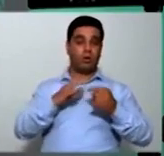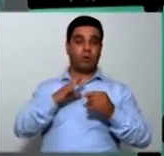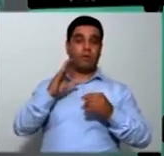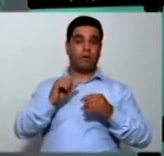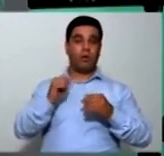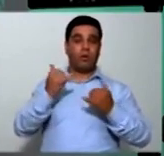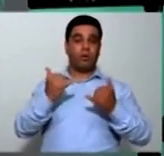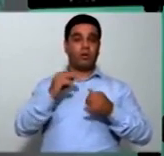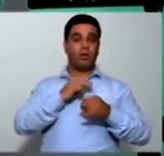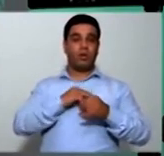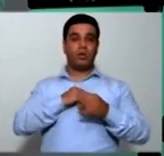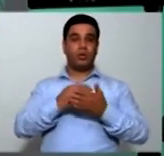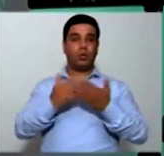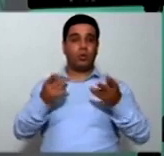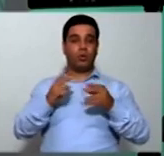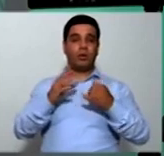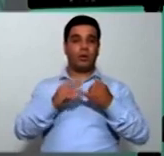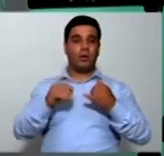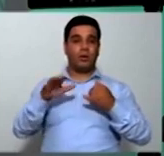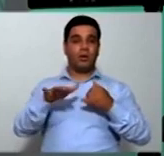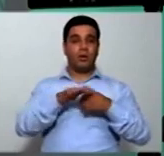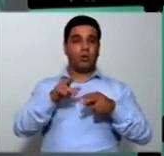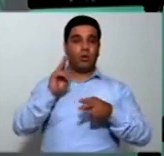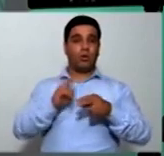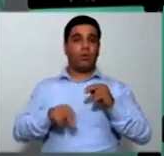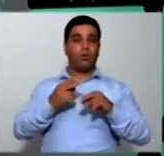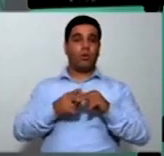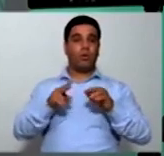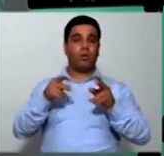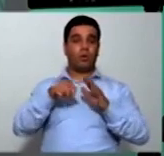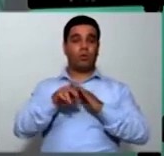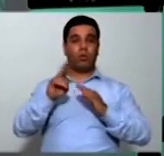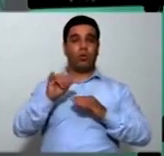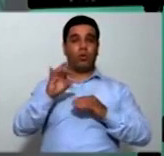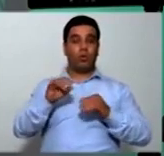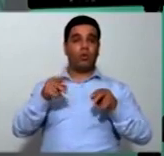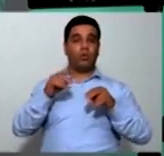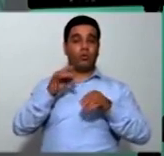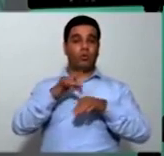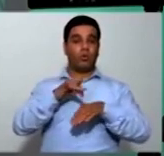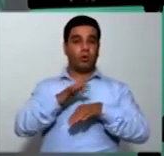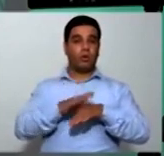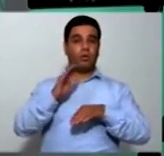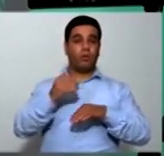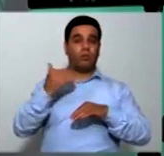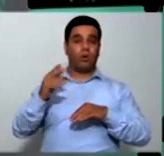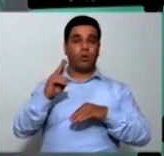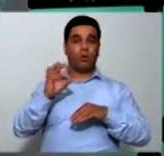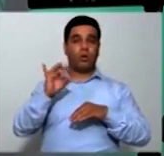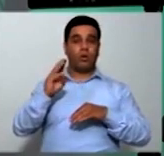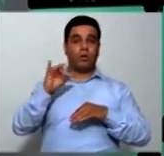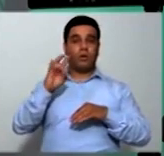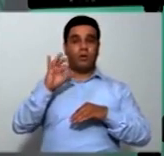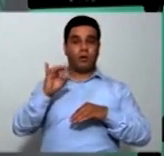endi ishsiz qolgan, yersiz qolgan dehqonlarni quloq sifatida tugatish va ularni